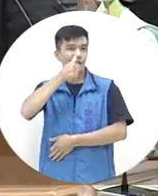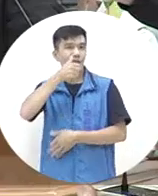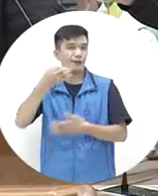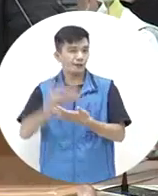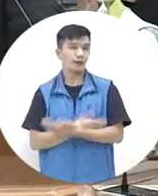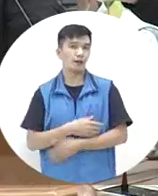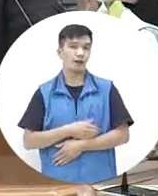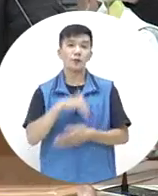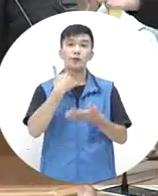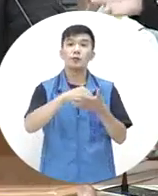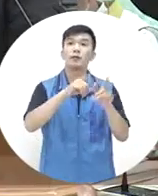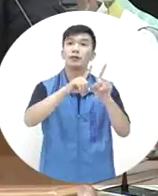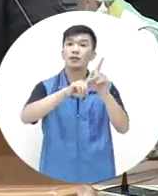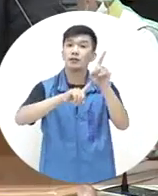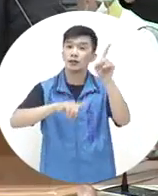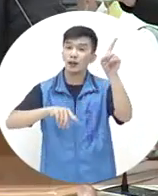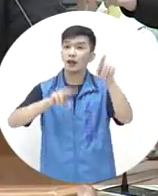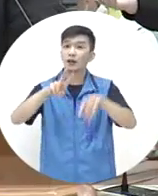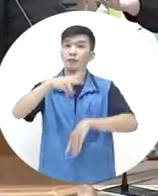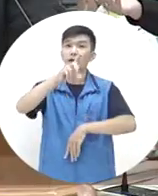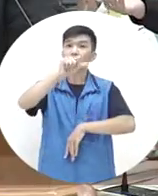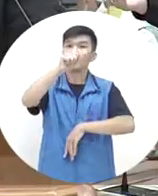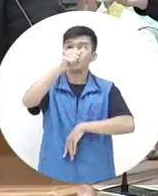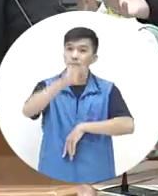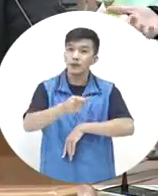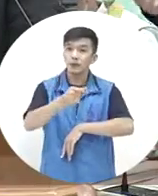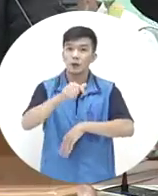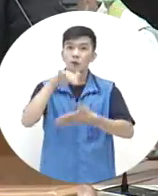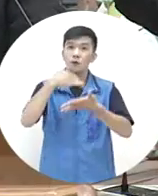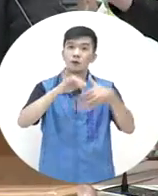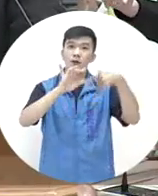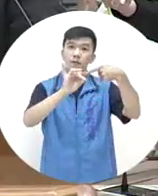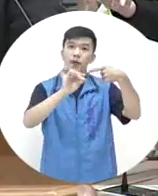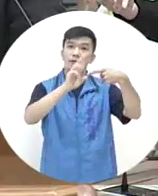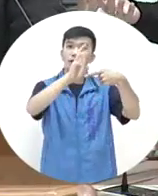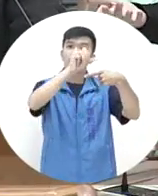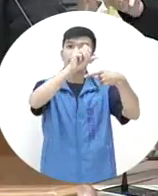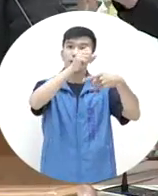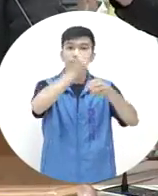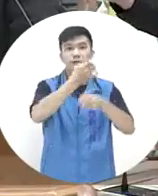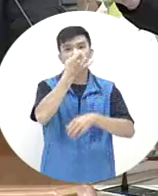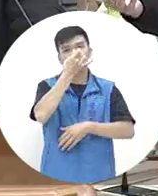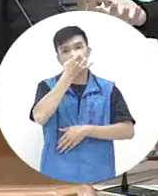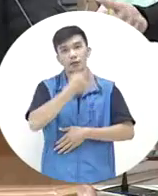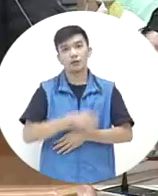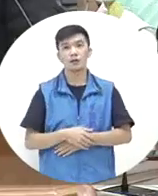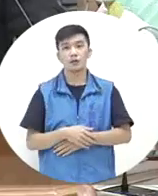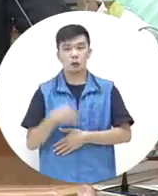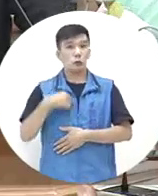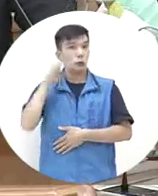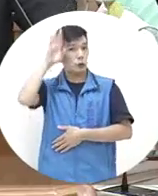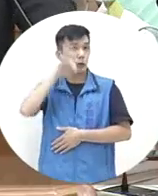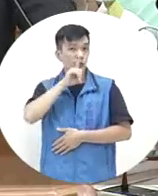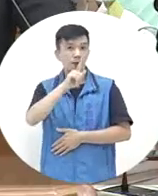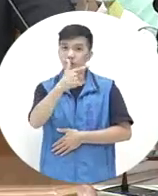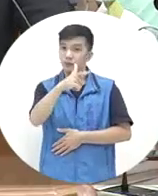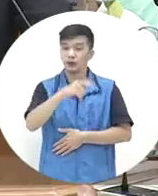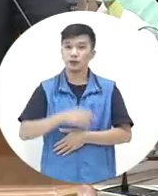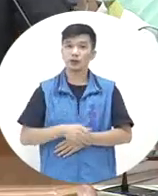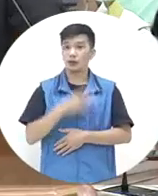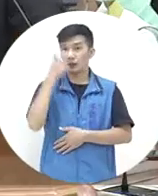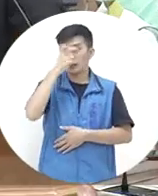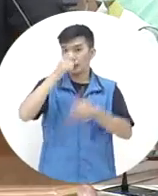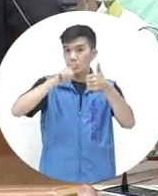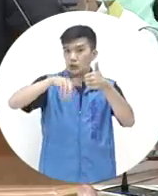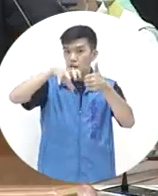275亿尚未实现，85%没有实现。这不是我欧北讲诶， 哦， 这个是审计处的决算的报告嘛。